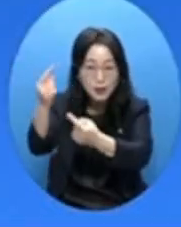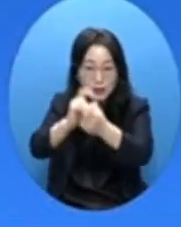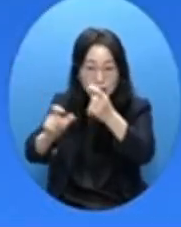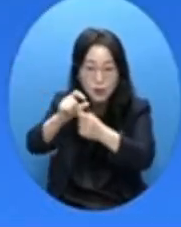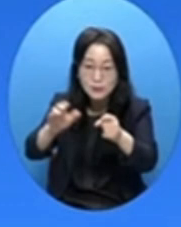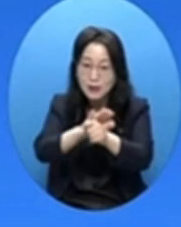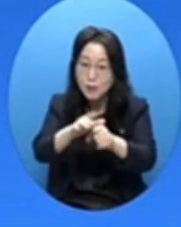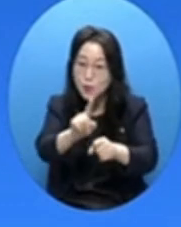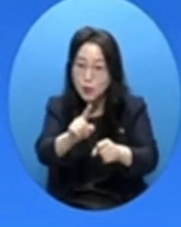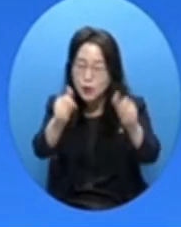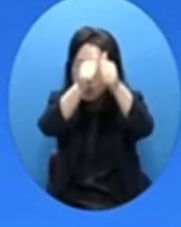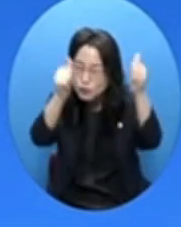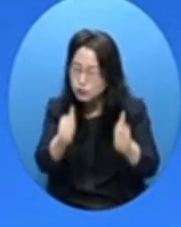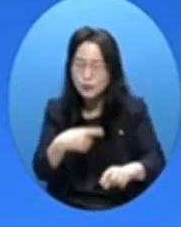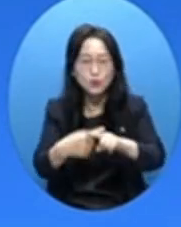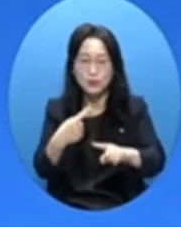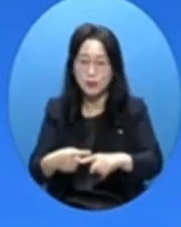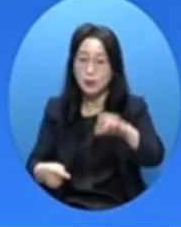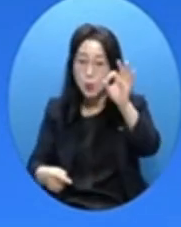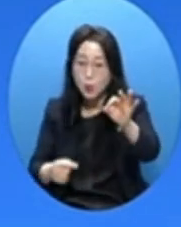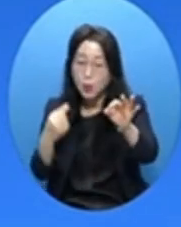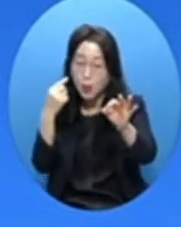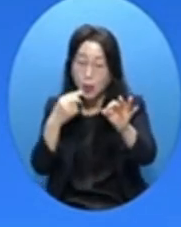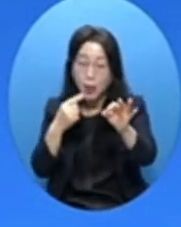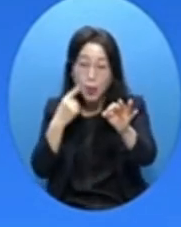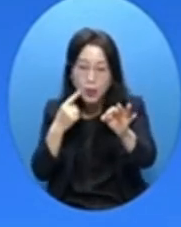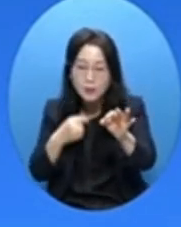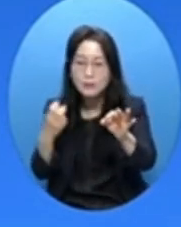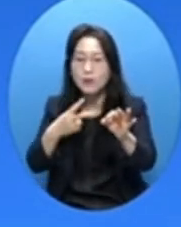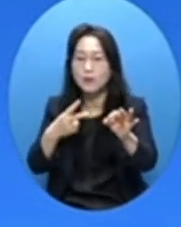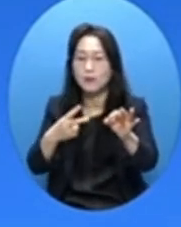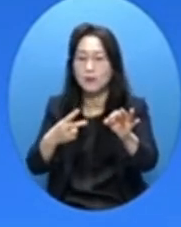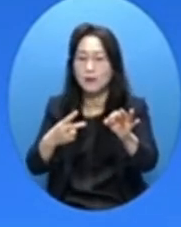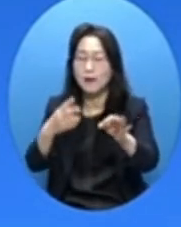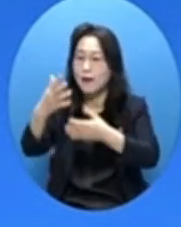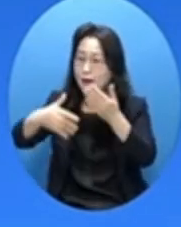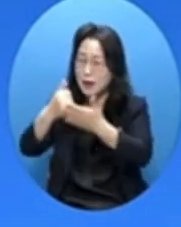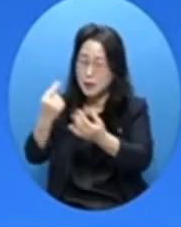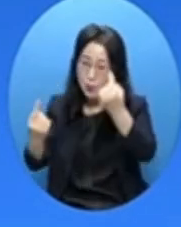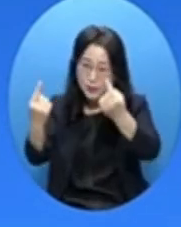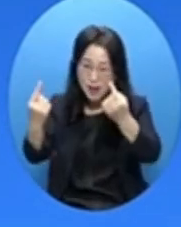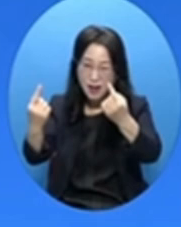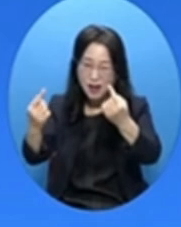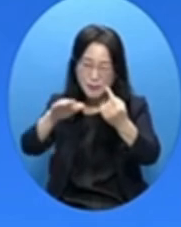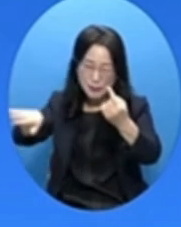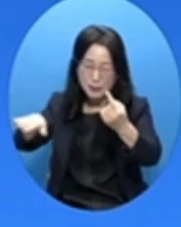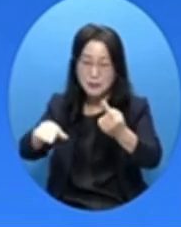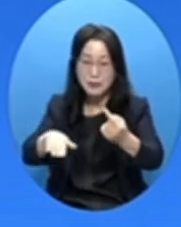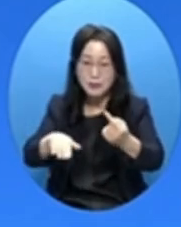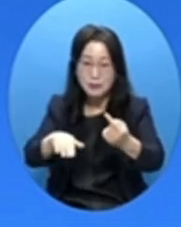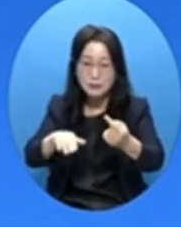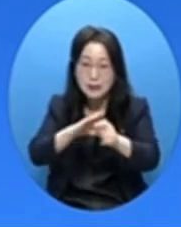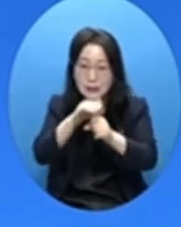인데 물질의 우상을 도 우리가 한 앞에 한번더 사랑에서 회개하고